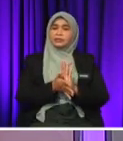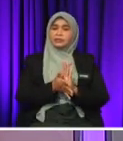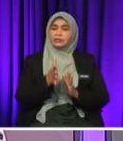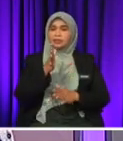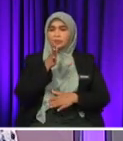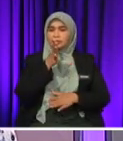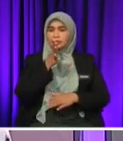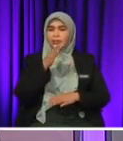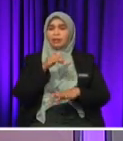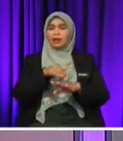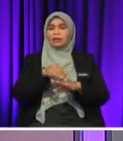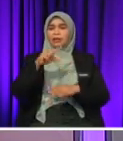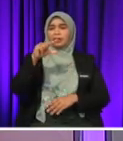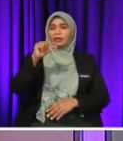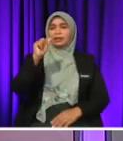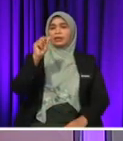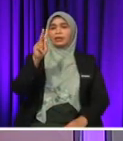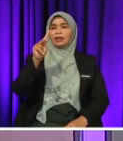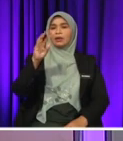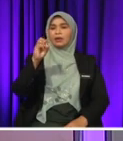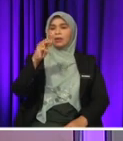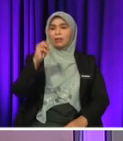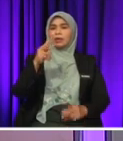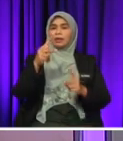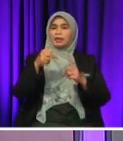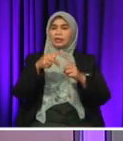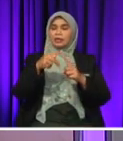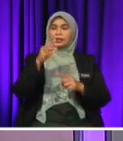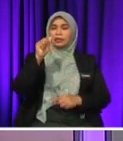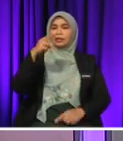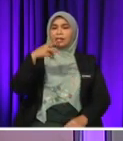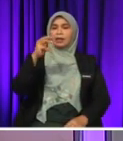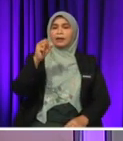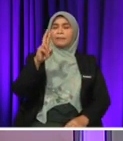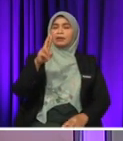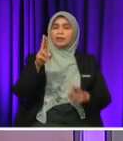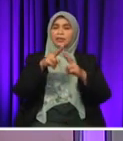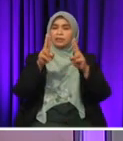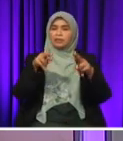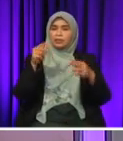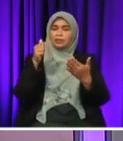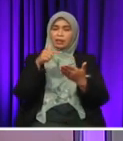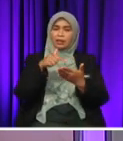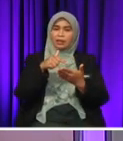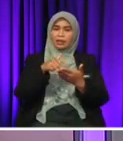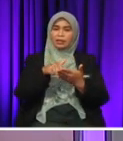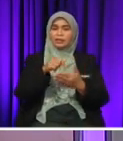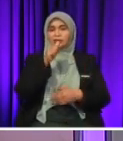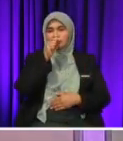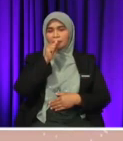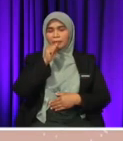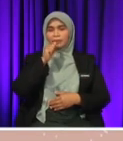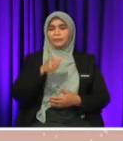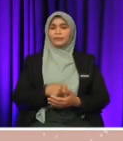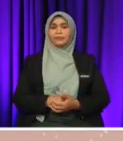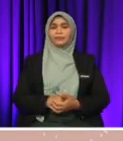glaukoma ke Ahmar teruji lagi sabar jadi dikasih ini lidahnya Tekanlah ibu tapi tidak semestinya kita akan